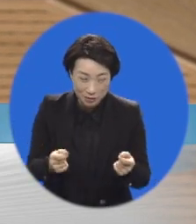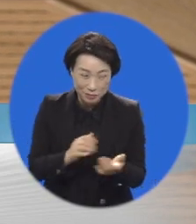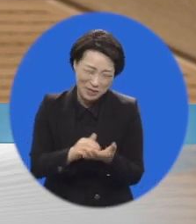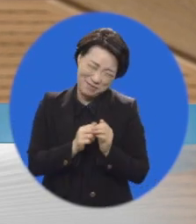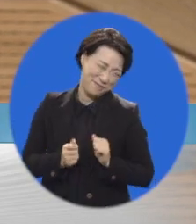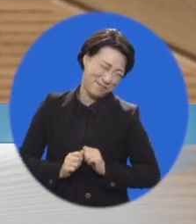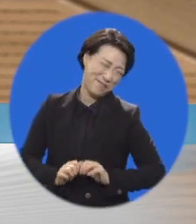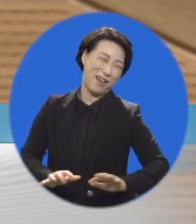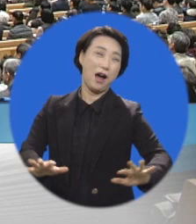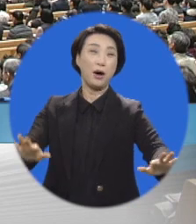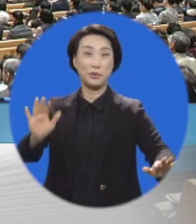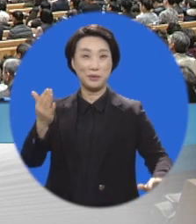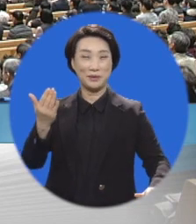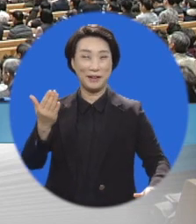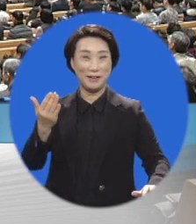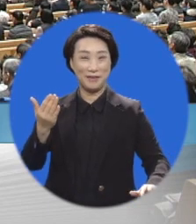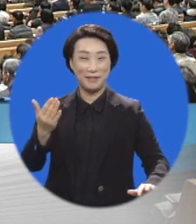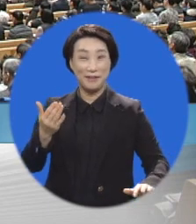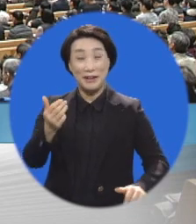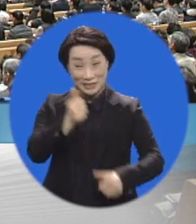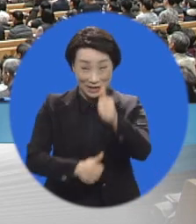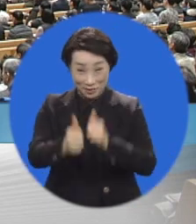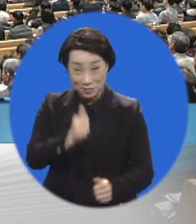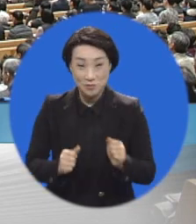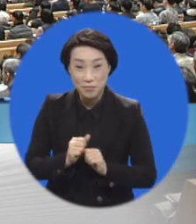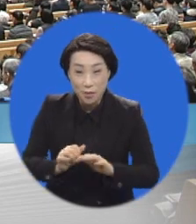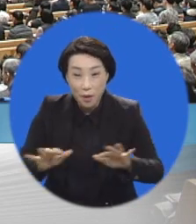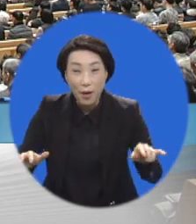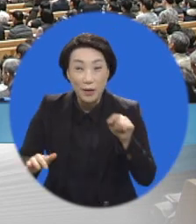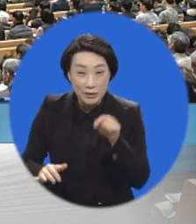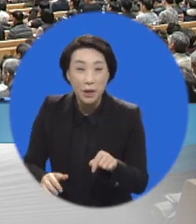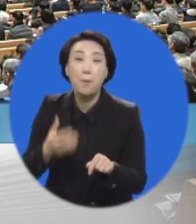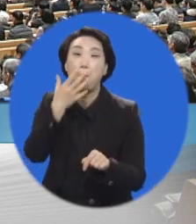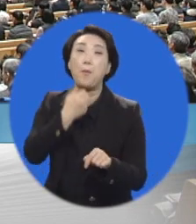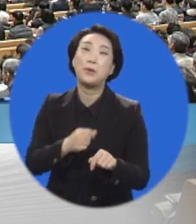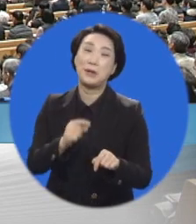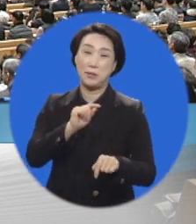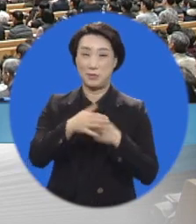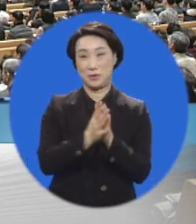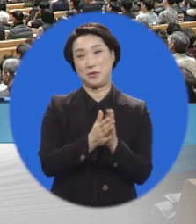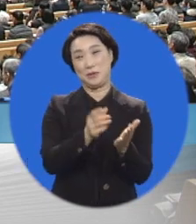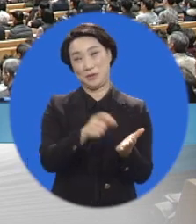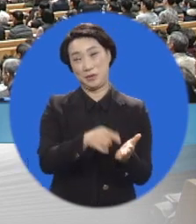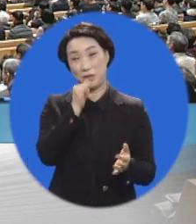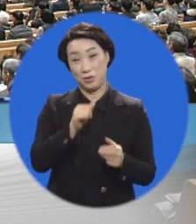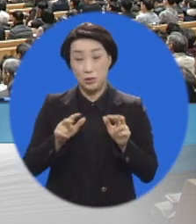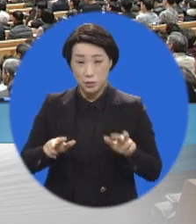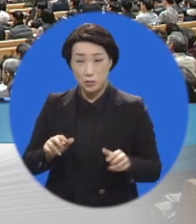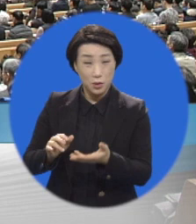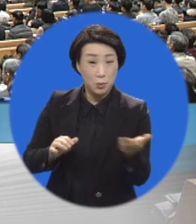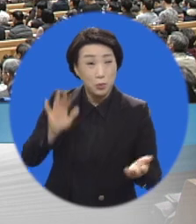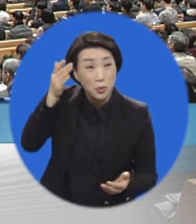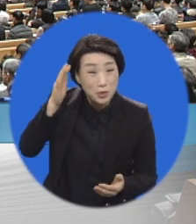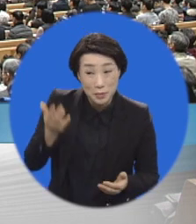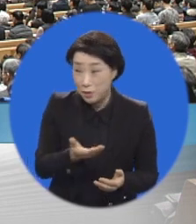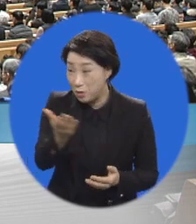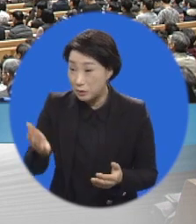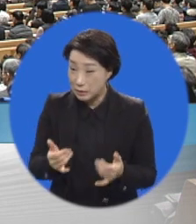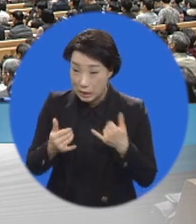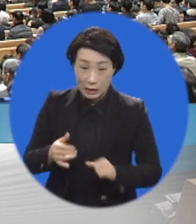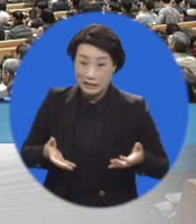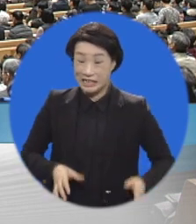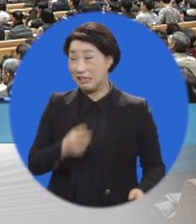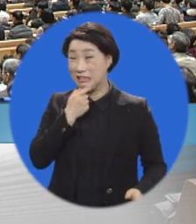것이다. 자손이 번성하는 것이 복이라고 했는데 지금 사람들은 자손이 없는